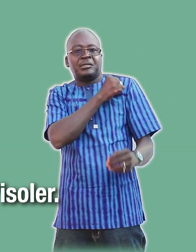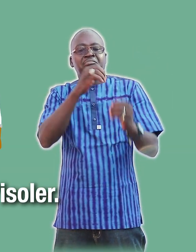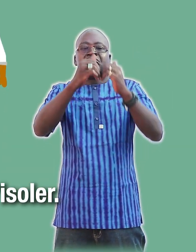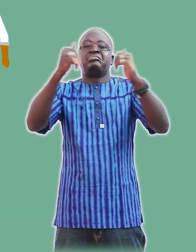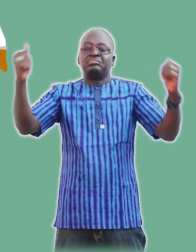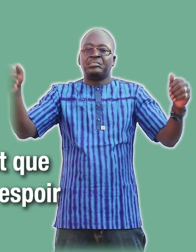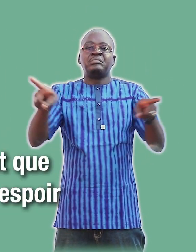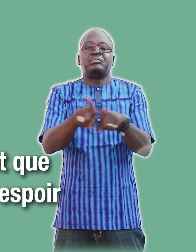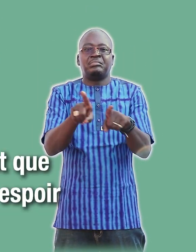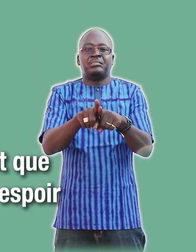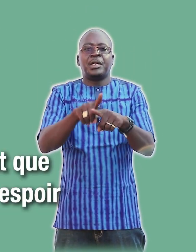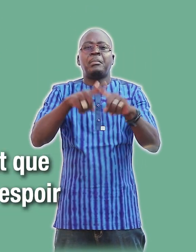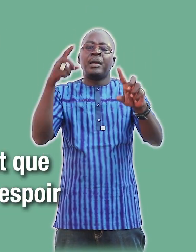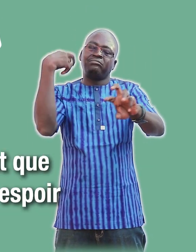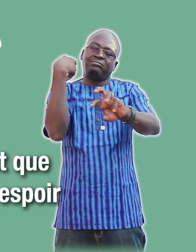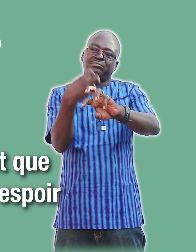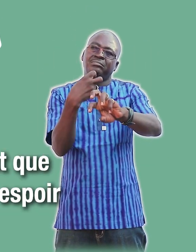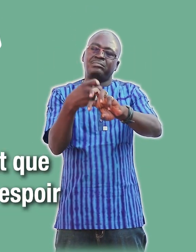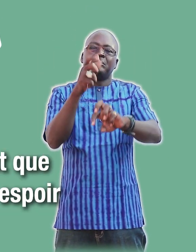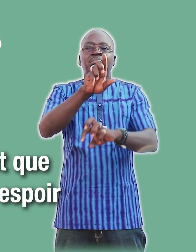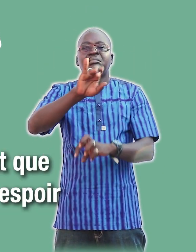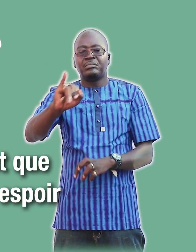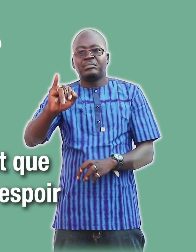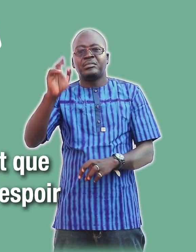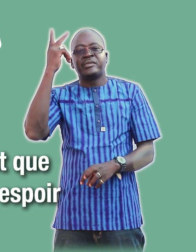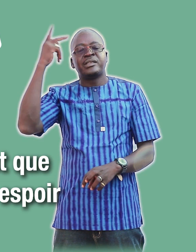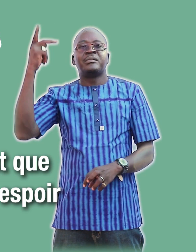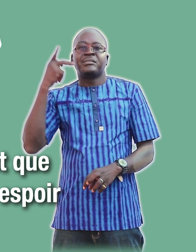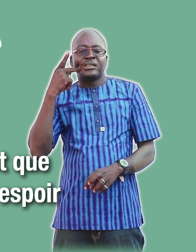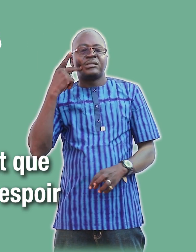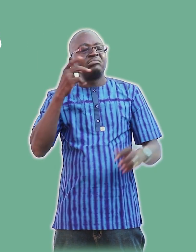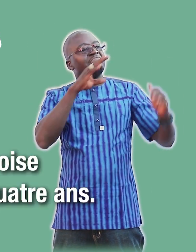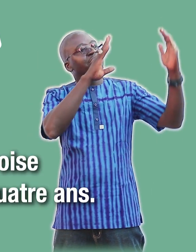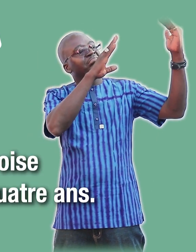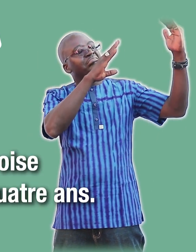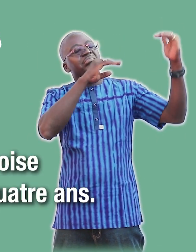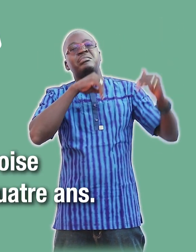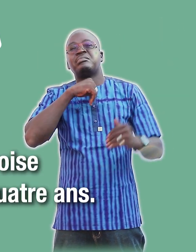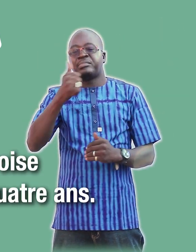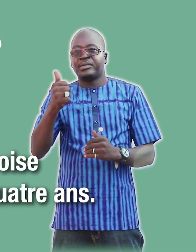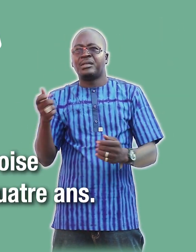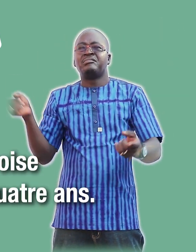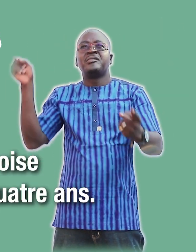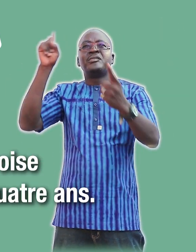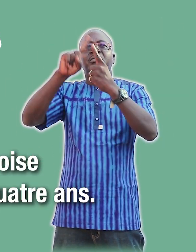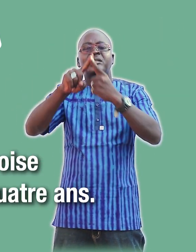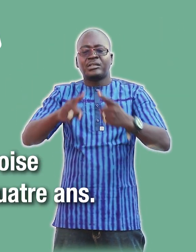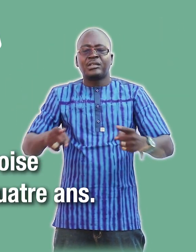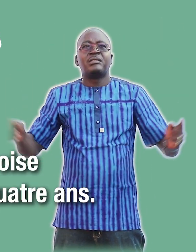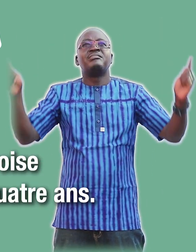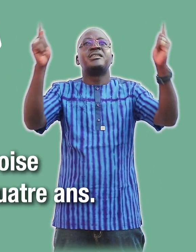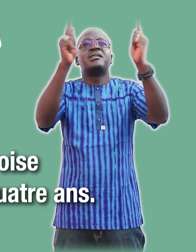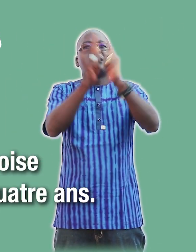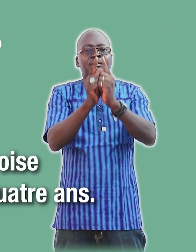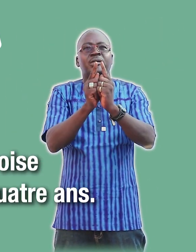s'isoler. Mais le plus dur pour lui, c'est que ses parents avaient perdu tout espoir jusqu'à ce que son chemin croise celui